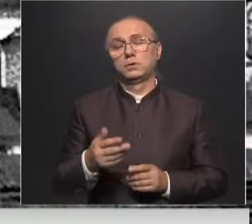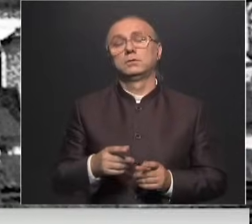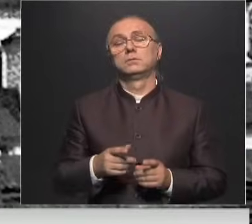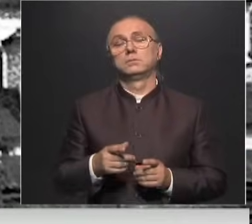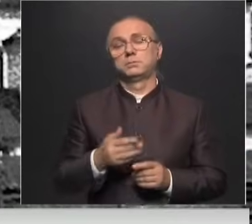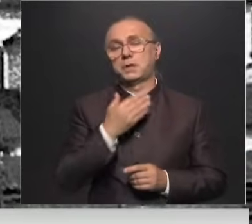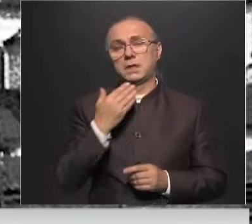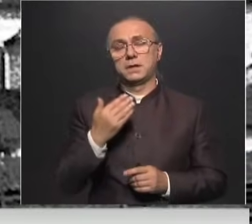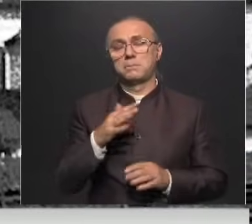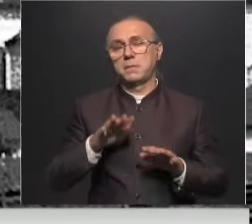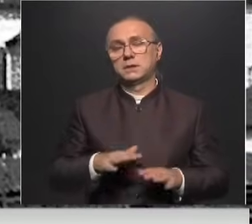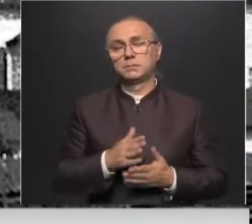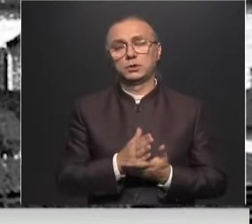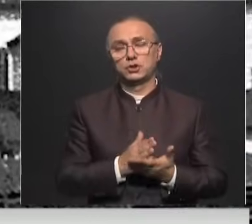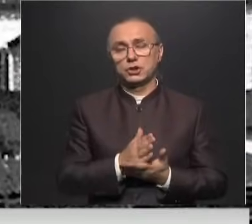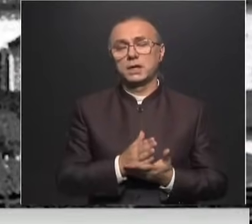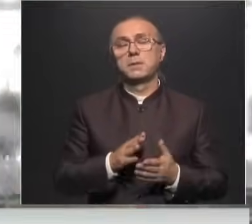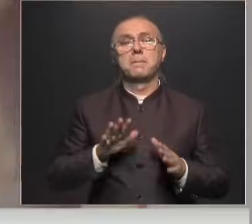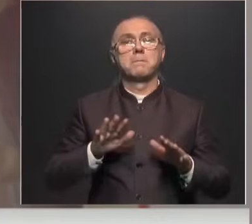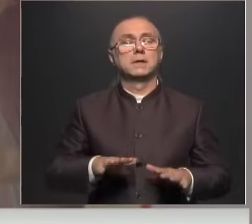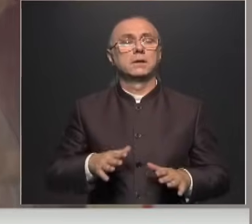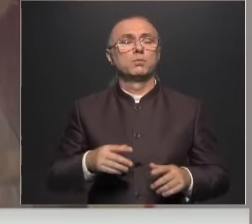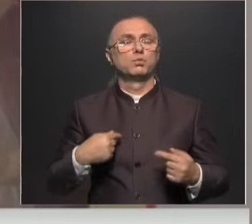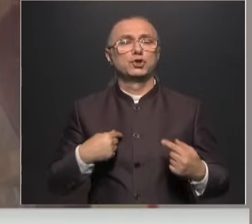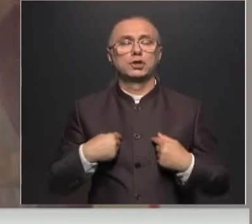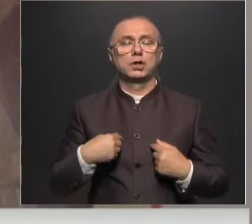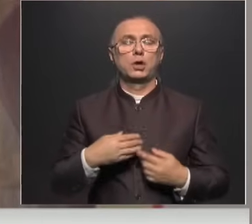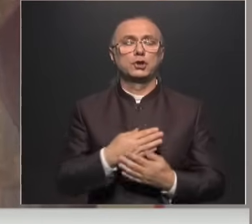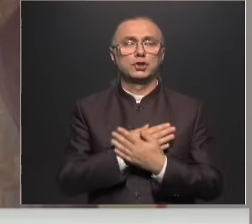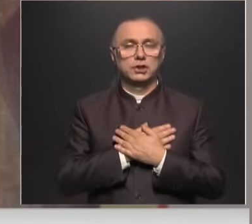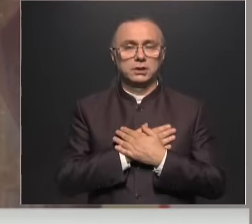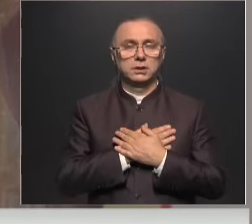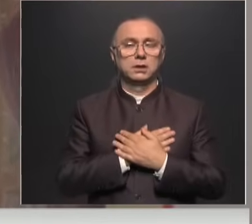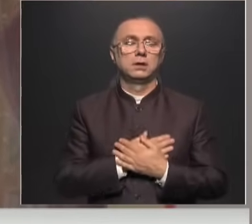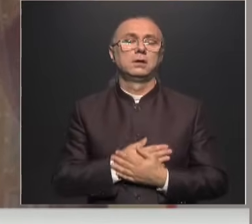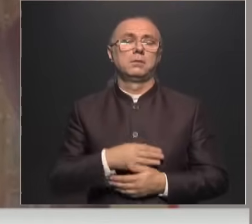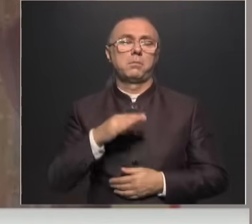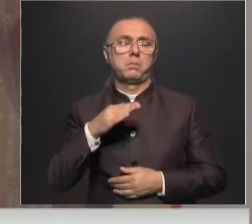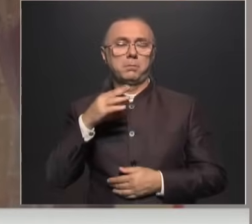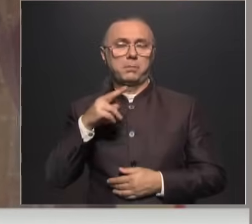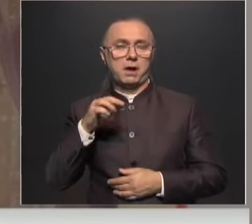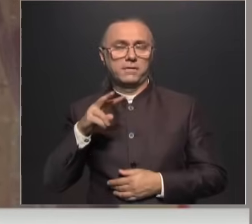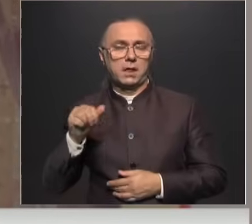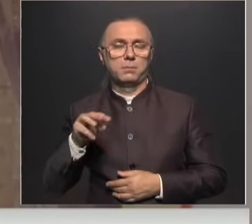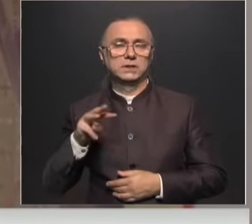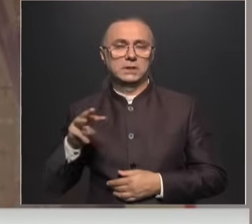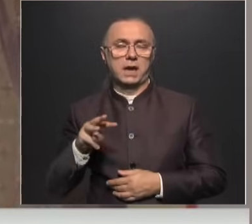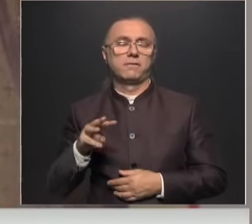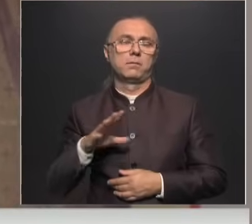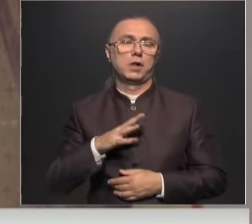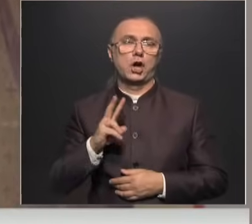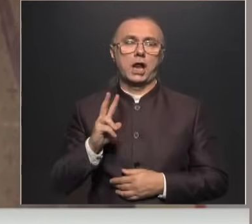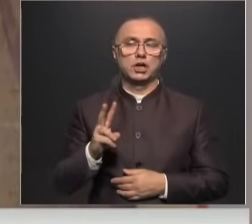местом служения и местом мученической кончины архимандрита Павла Моисеева стал Коряжемский Никольский